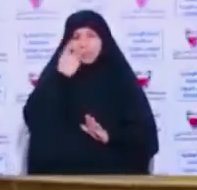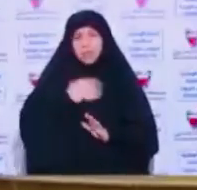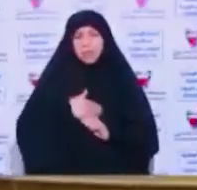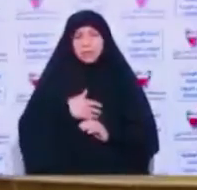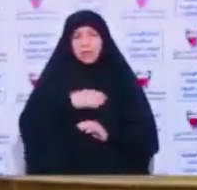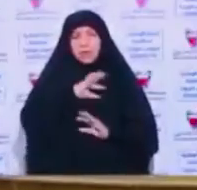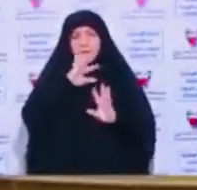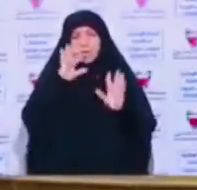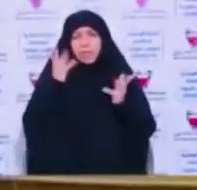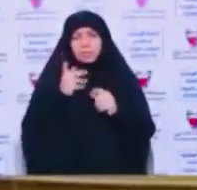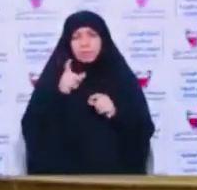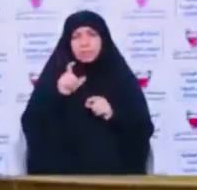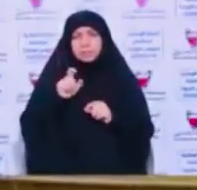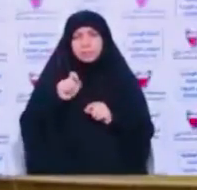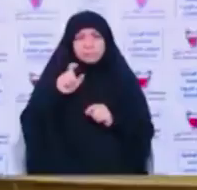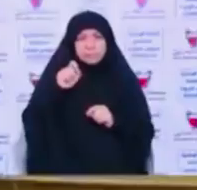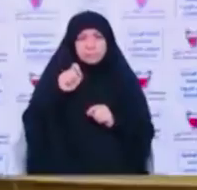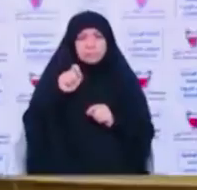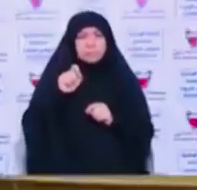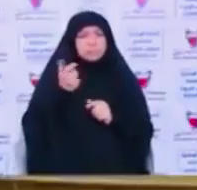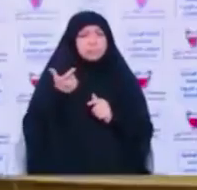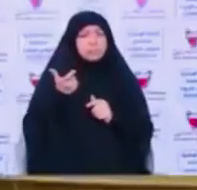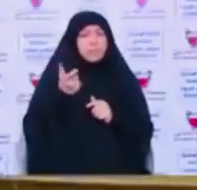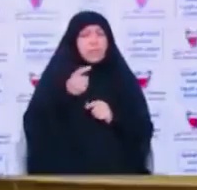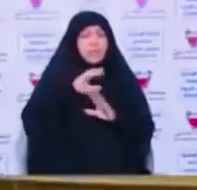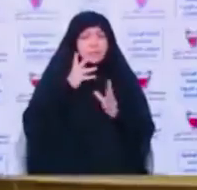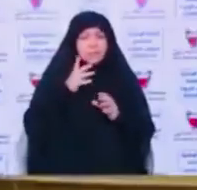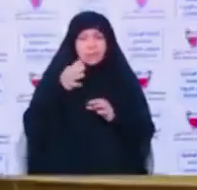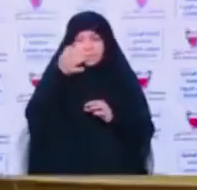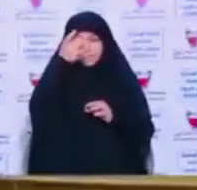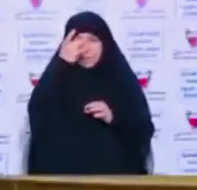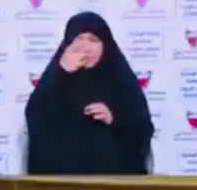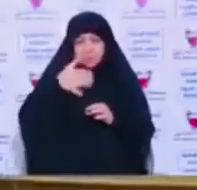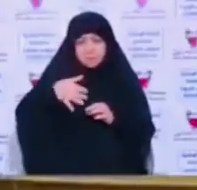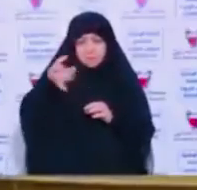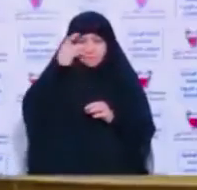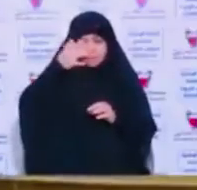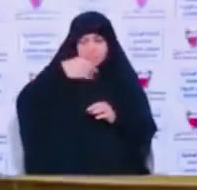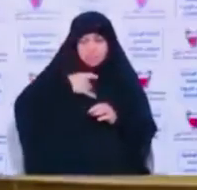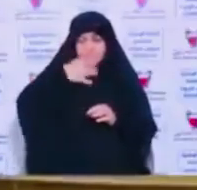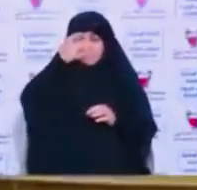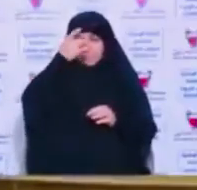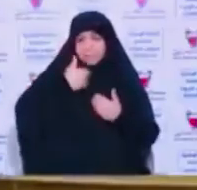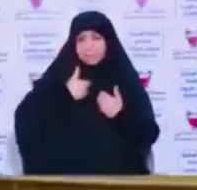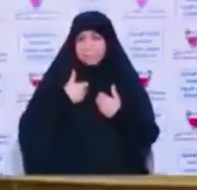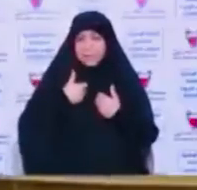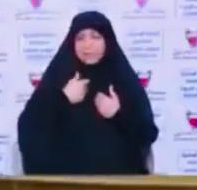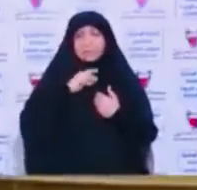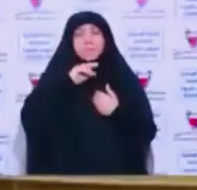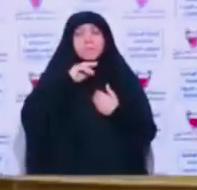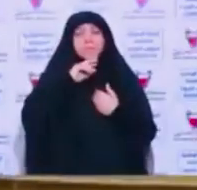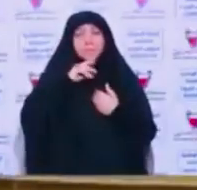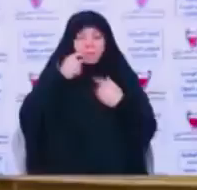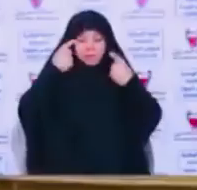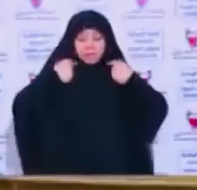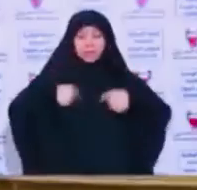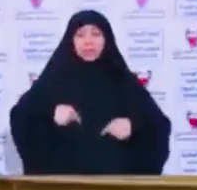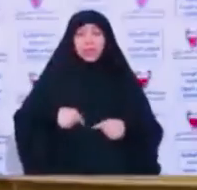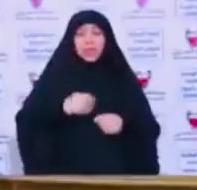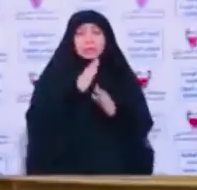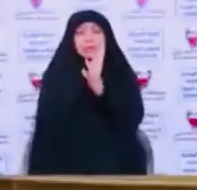لأي جرثومة كانت، سواء كان بكتيريا أو فطريات أو فيروس نفس الفيروس الكورونا، فالجهاز المناعي يحاول